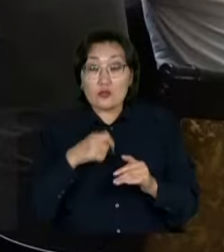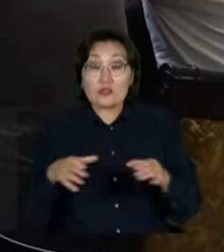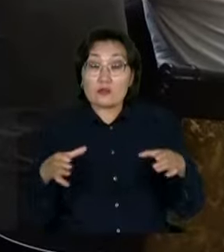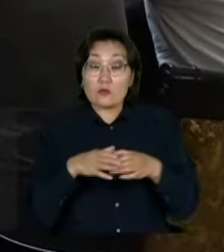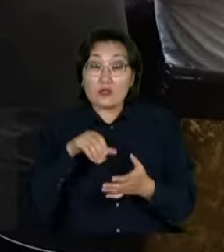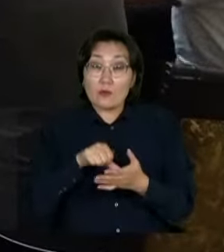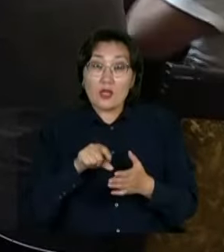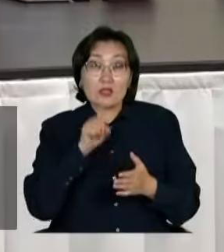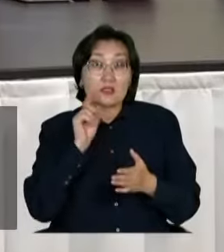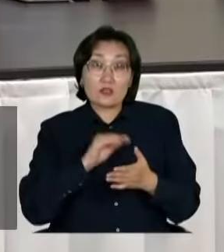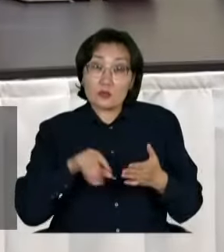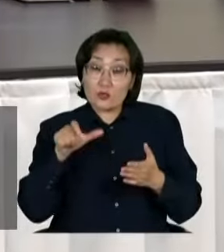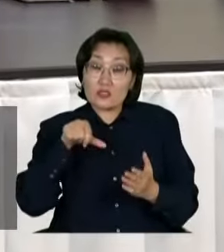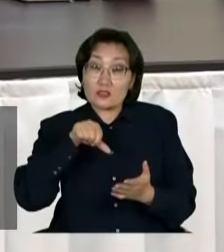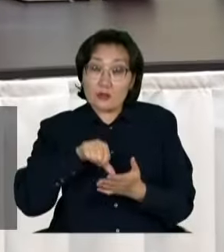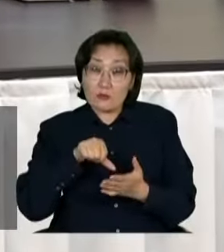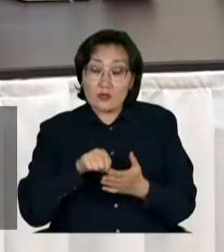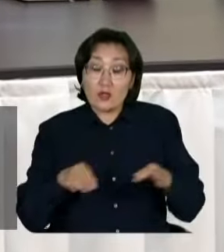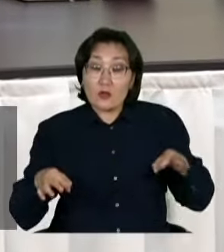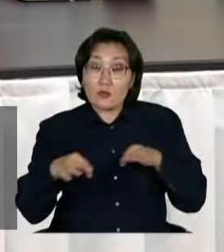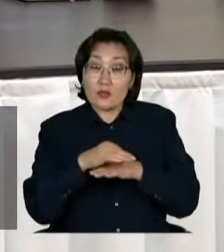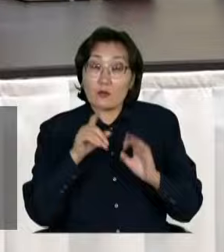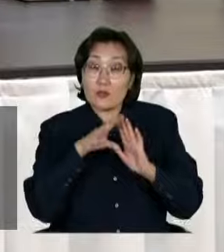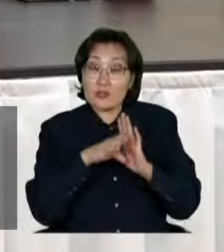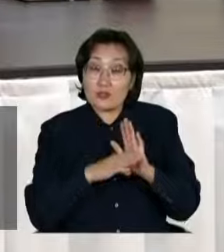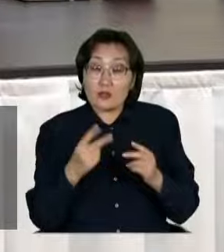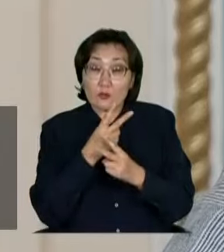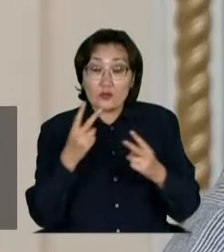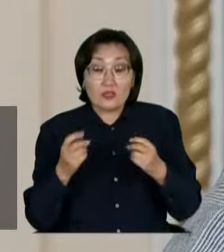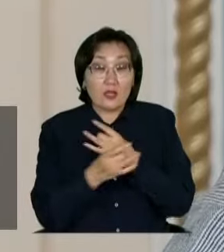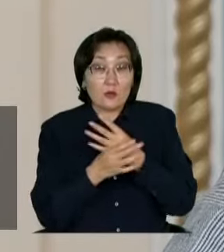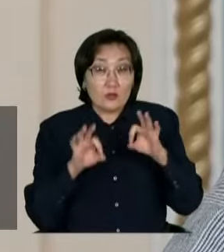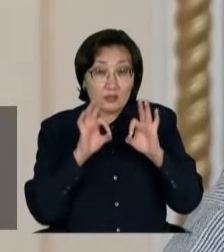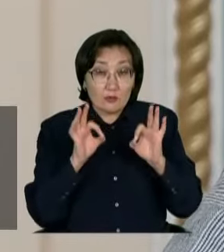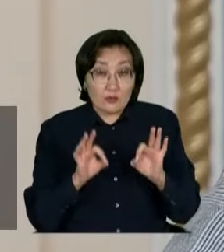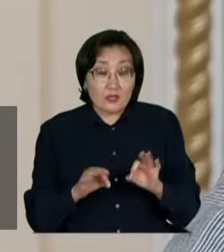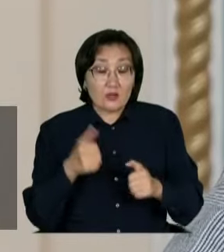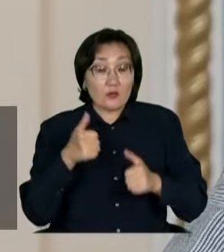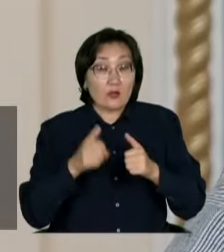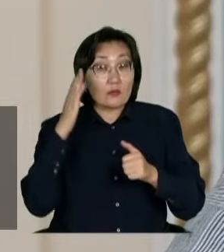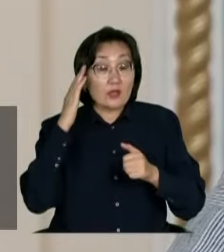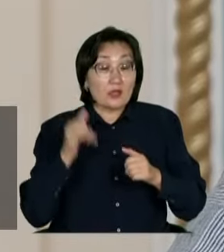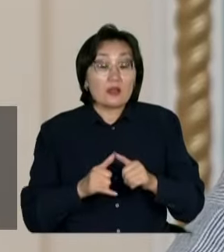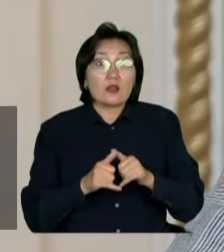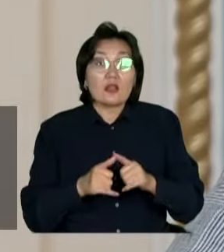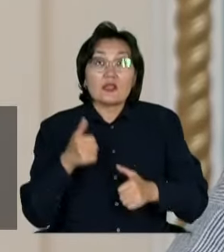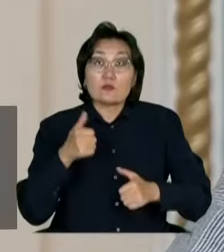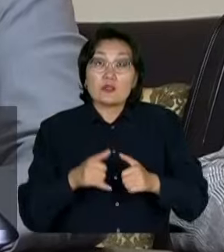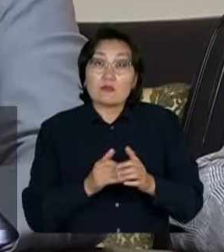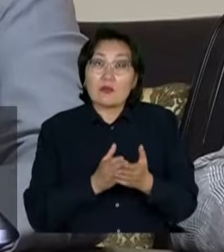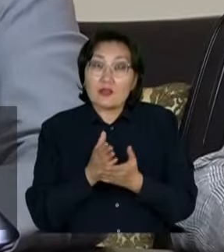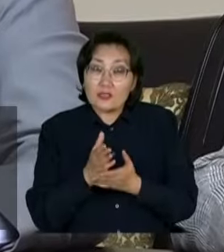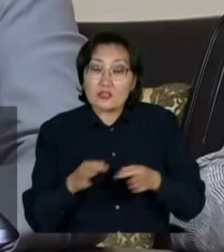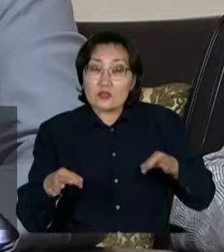жас жазушылар қатысып, бастаманың міндетімен танысты. Мәдениет пен өнер саласын бәсекеге қабілет етуге бағытталған жобалардың